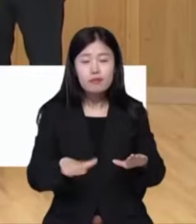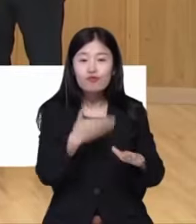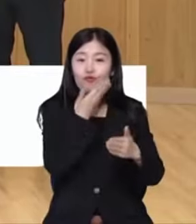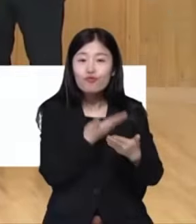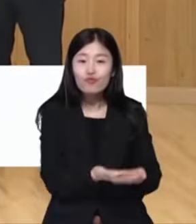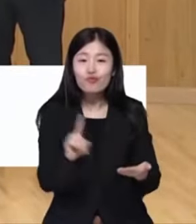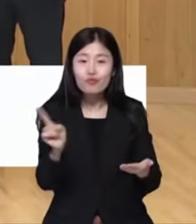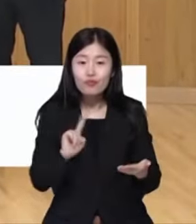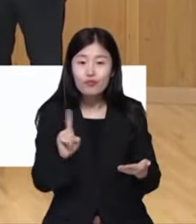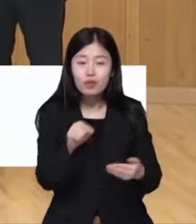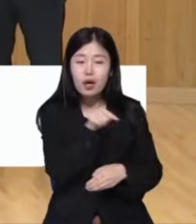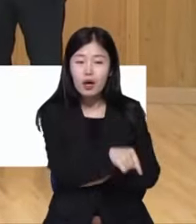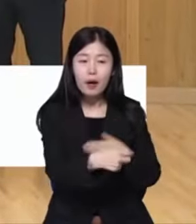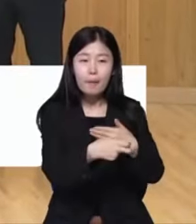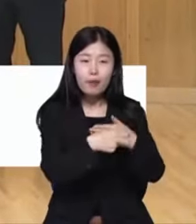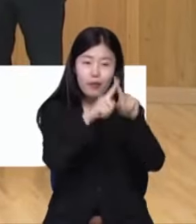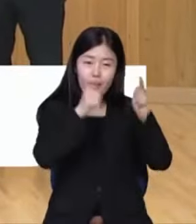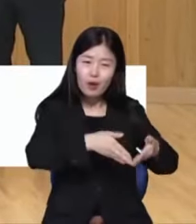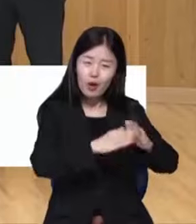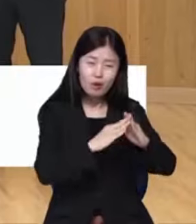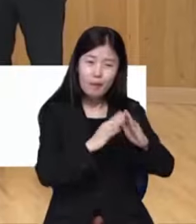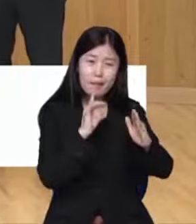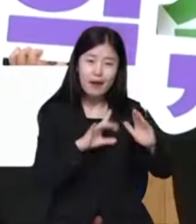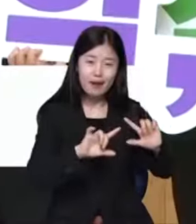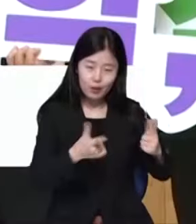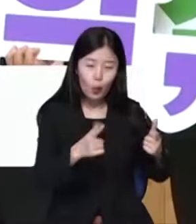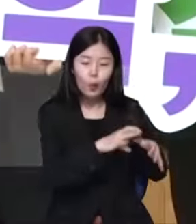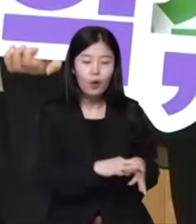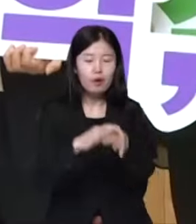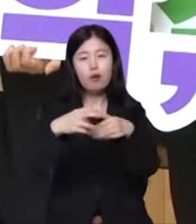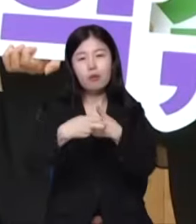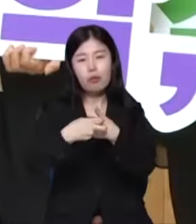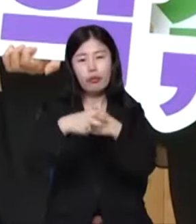것이 의대와 연계된 대학병원에 대한 계획이라며